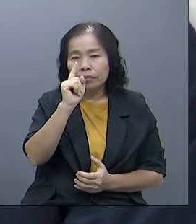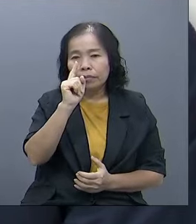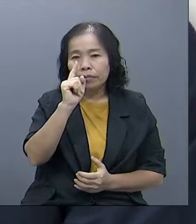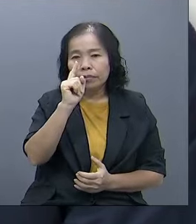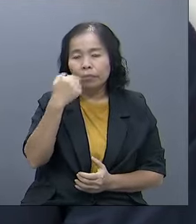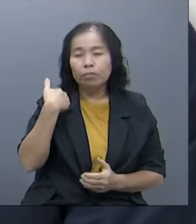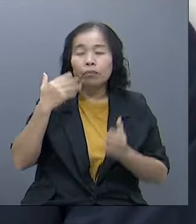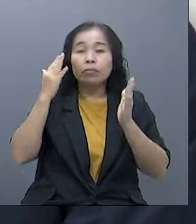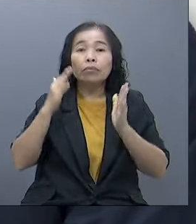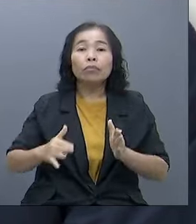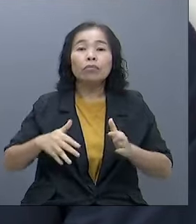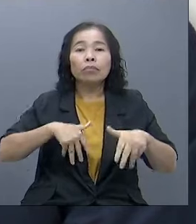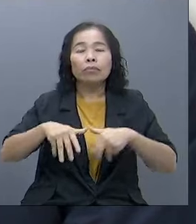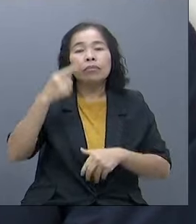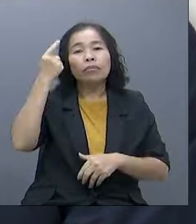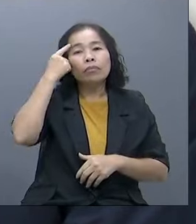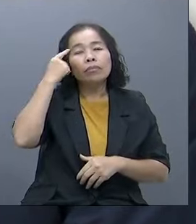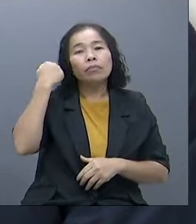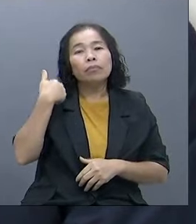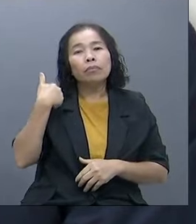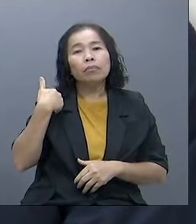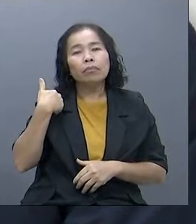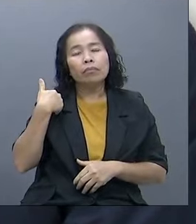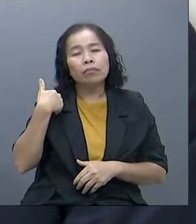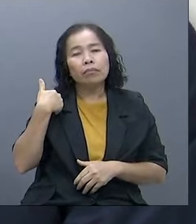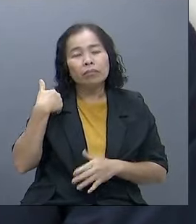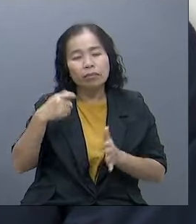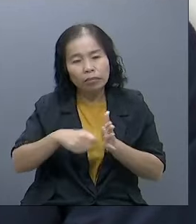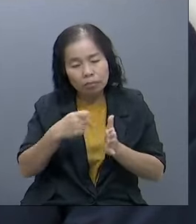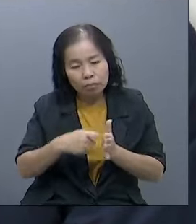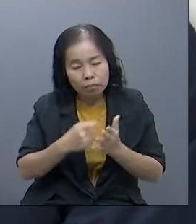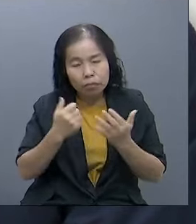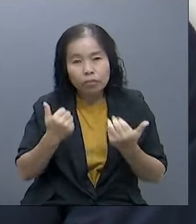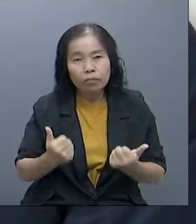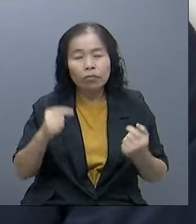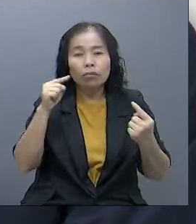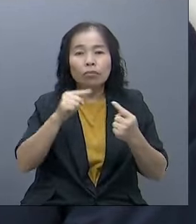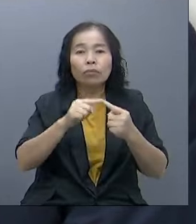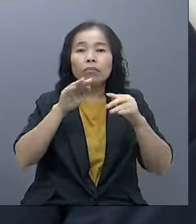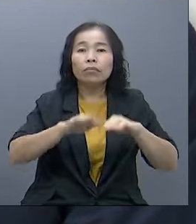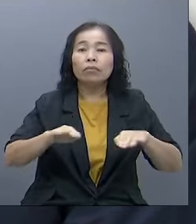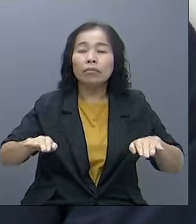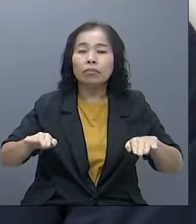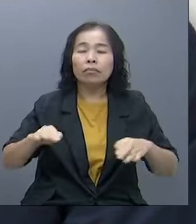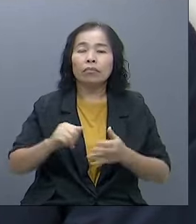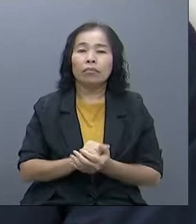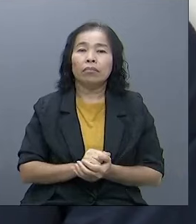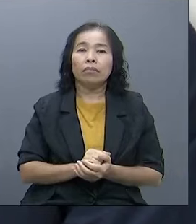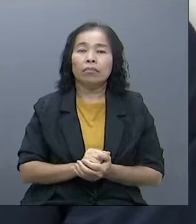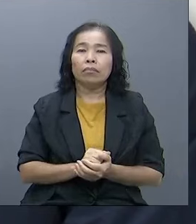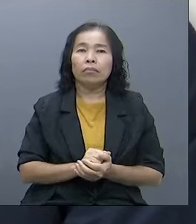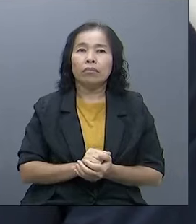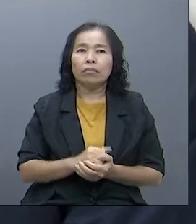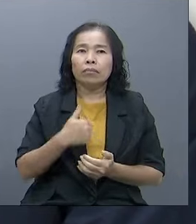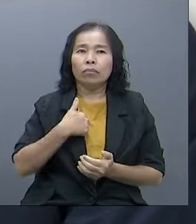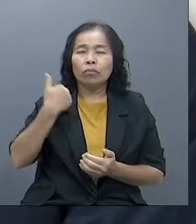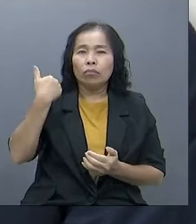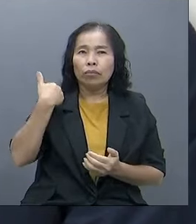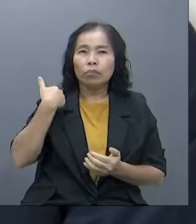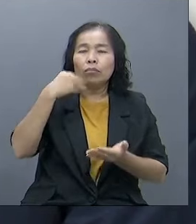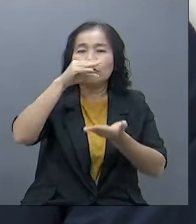จะมีความรู้สึกว่าเอ๊ะมันเกิดเหตุการณ์อะไรขึ้นกันแน่ในขณะเดียวกันเนี่ยเราก็พยายามจะตรวจหาข้อเท็จจริงนะครับว่